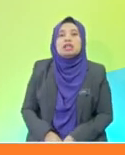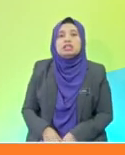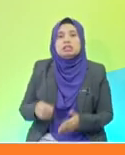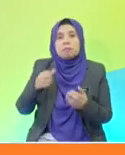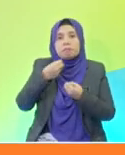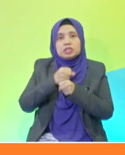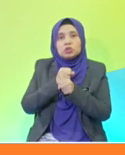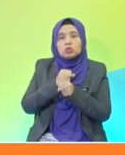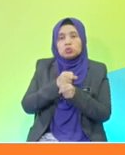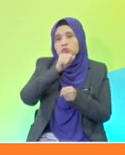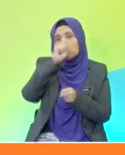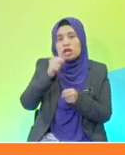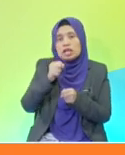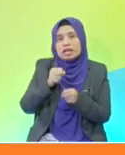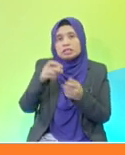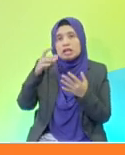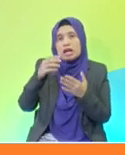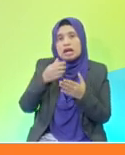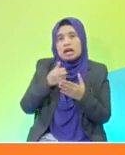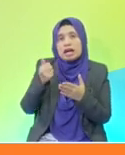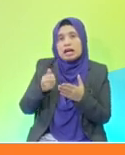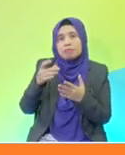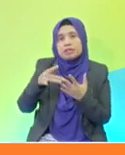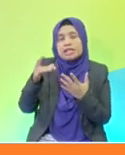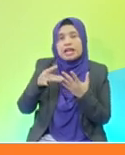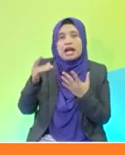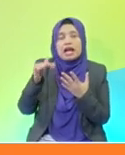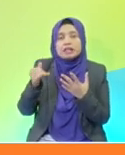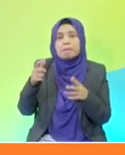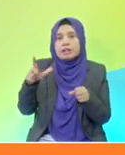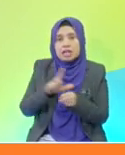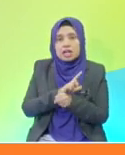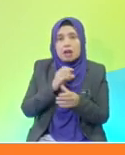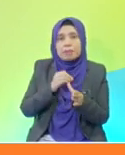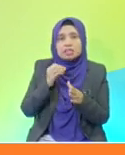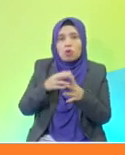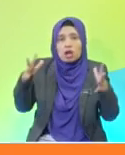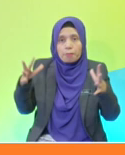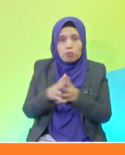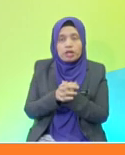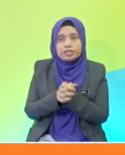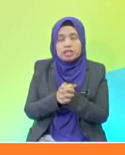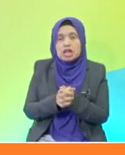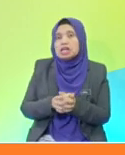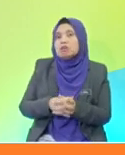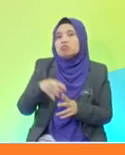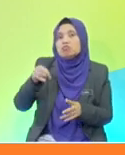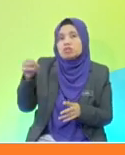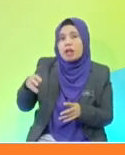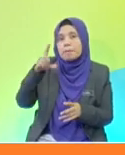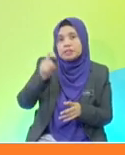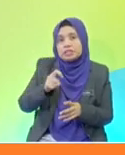seakan pilihan gabungan ataupun aneka pilihan pelengkap di mana calon-calon